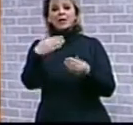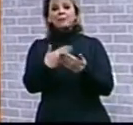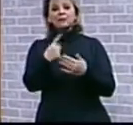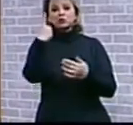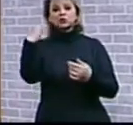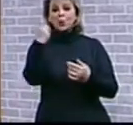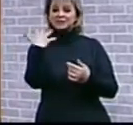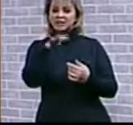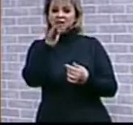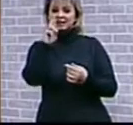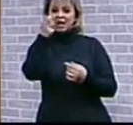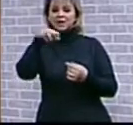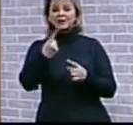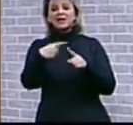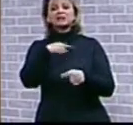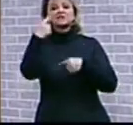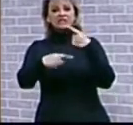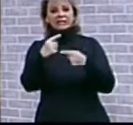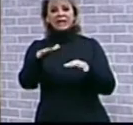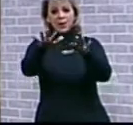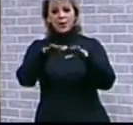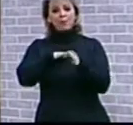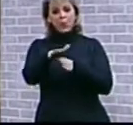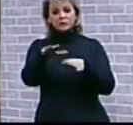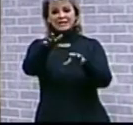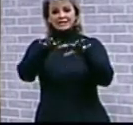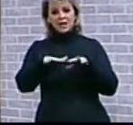полтора столетия «Кармен» – это всегда аншлаг.